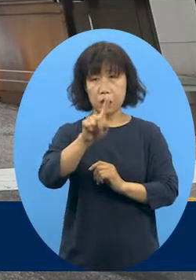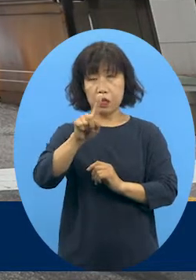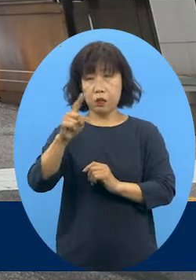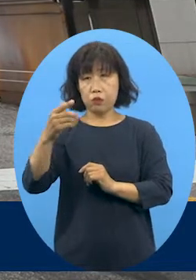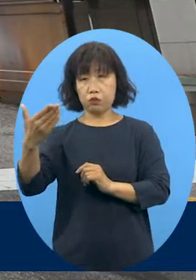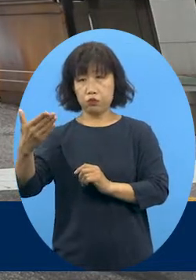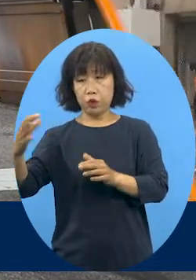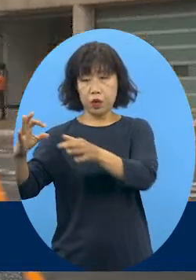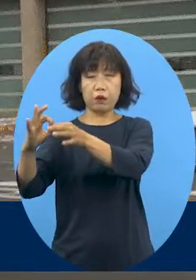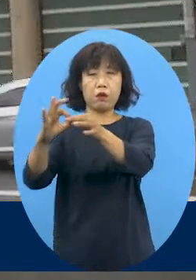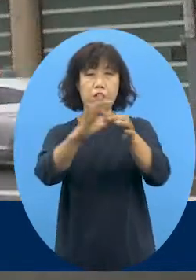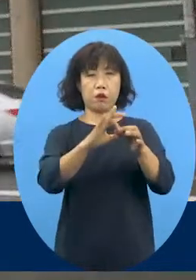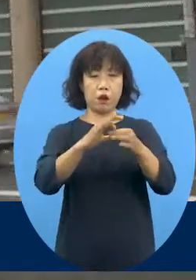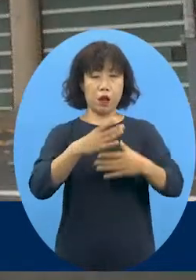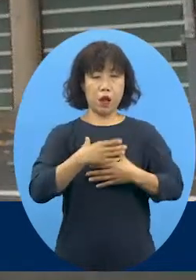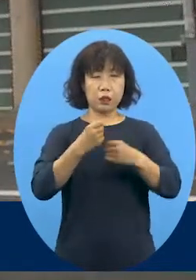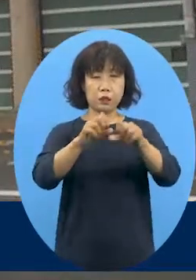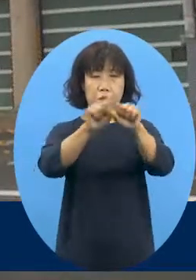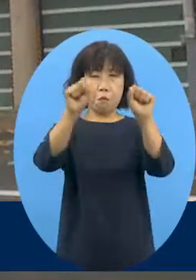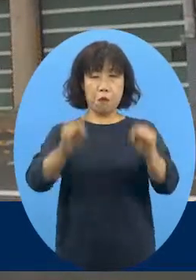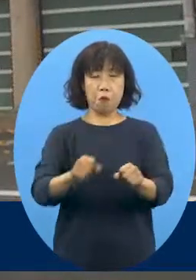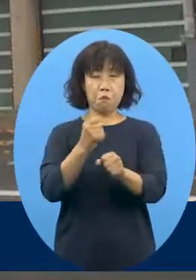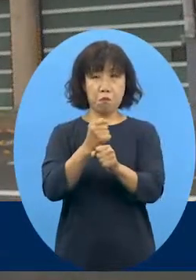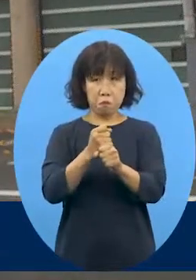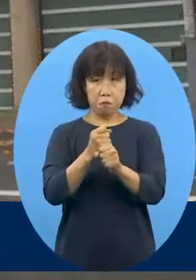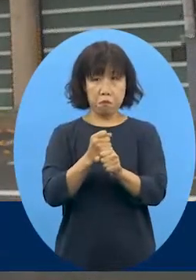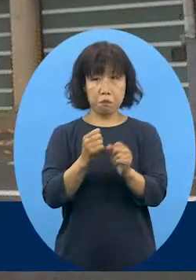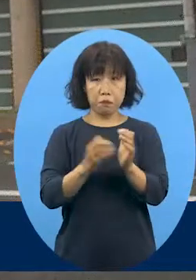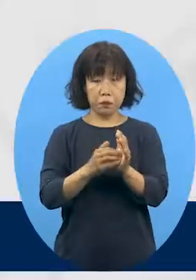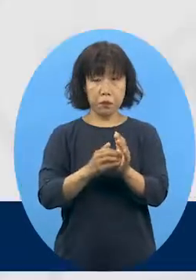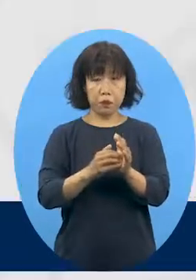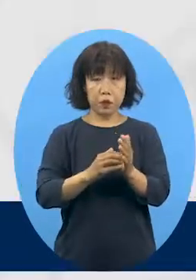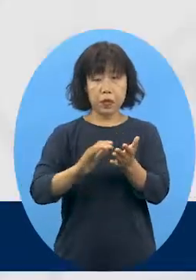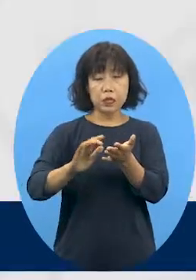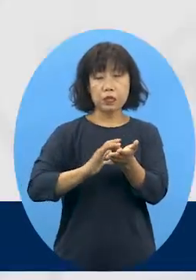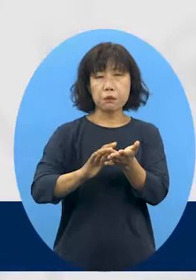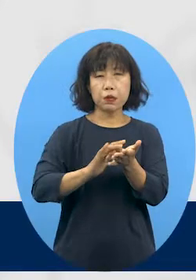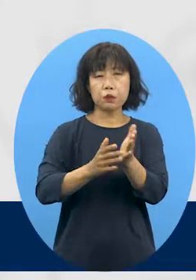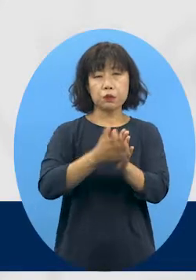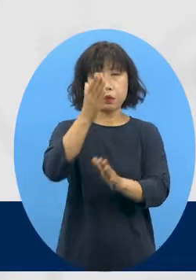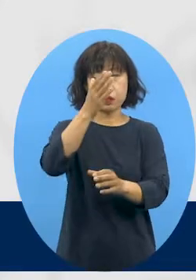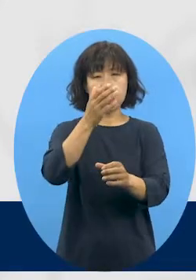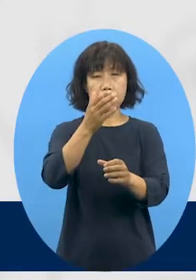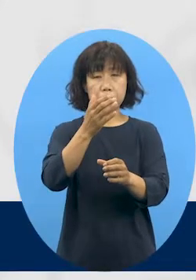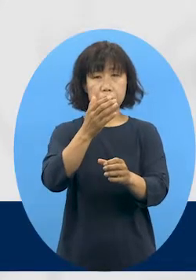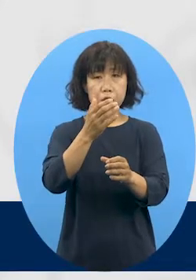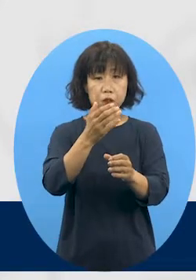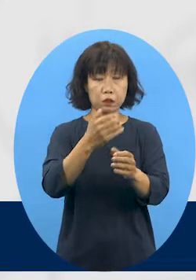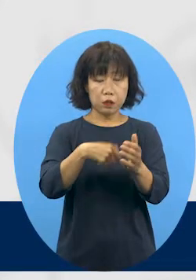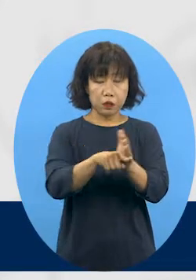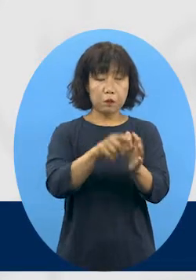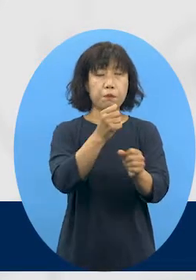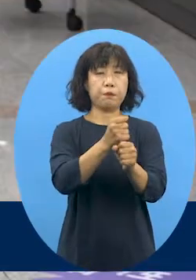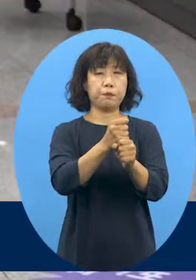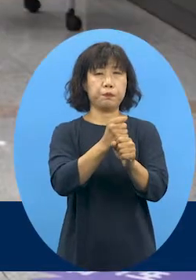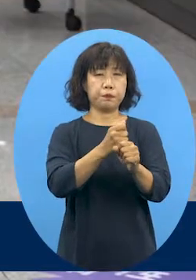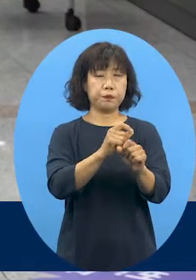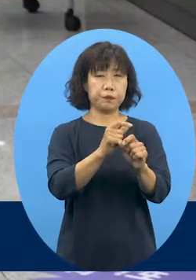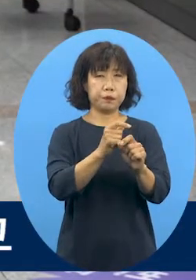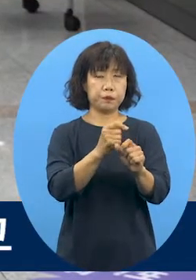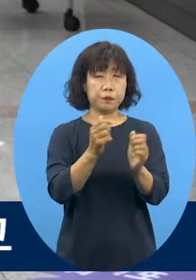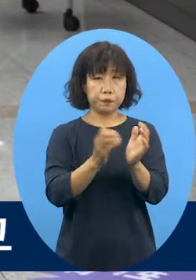1 1 2 1 1 9화 연기하는 안전 체계를 구축하는 등 다양한 스마트 도시 조성 관련 사업들을 운영중에